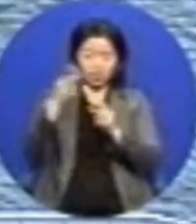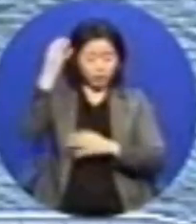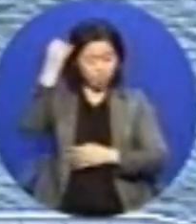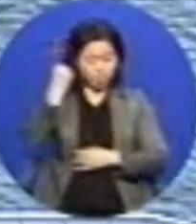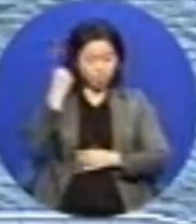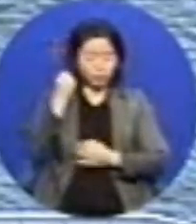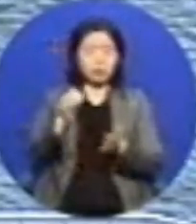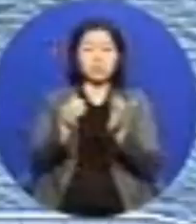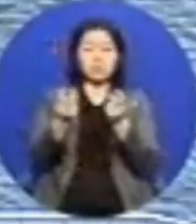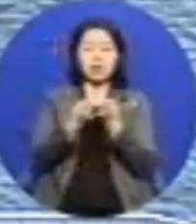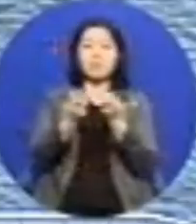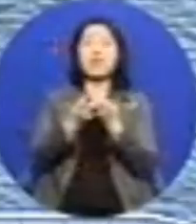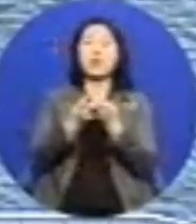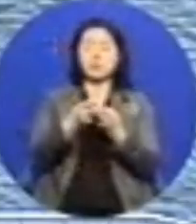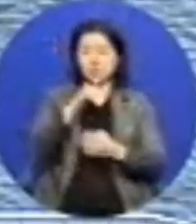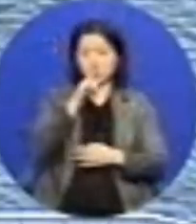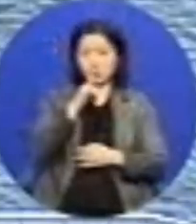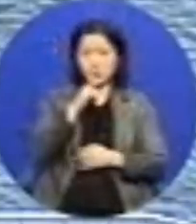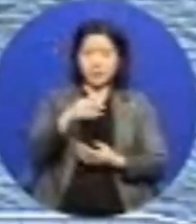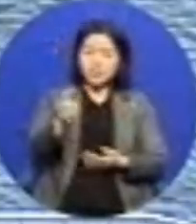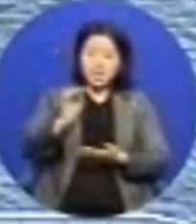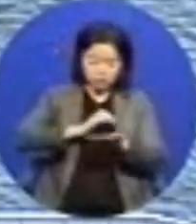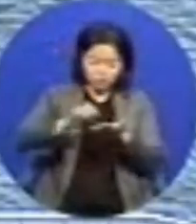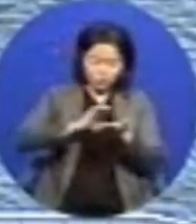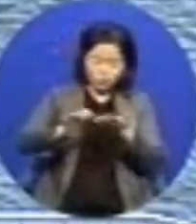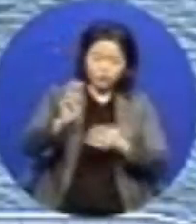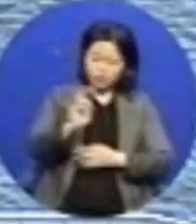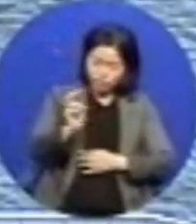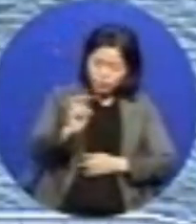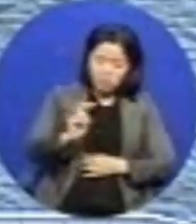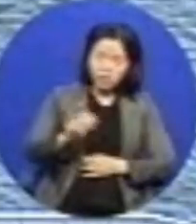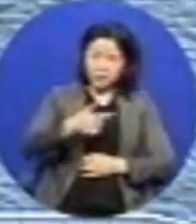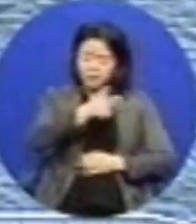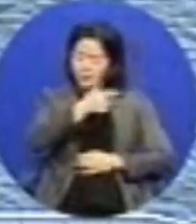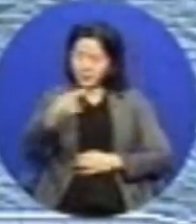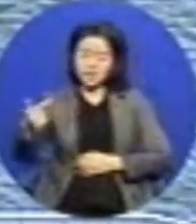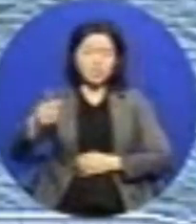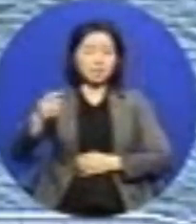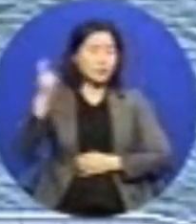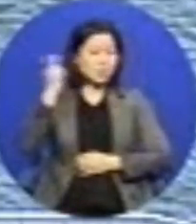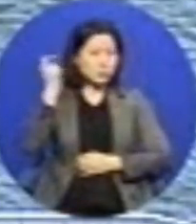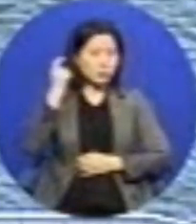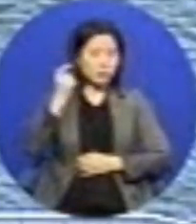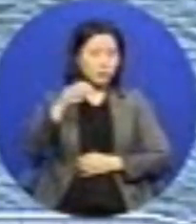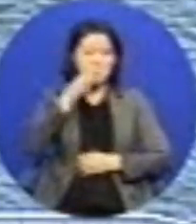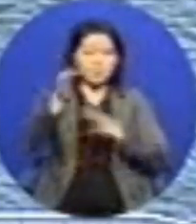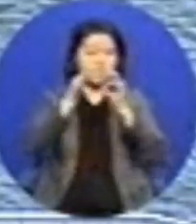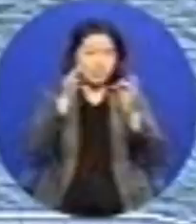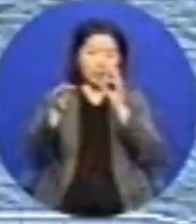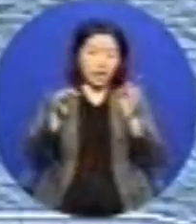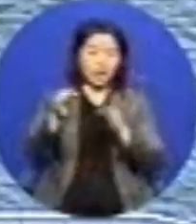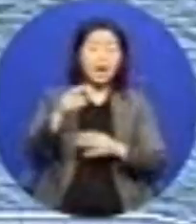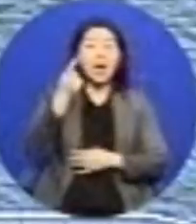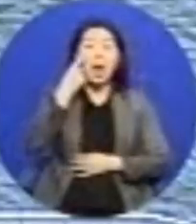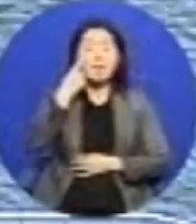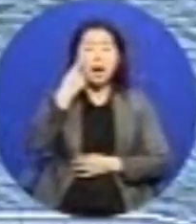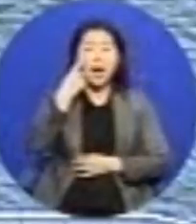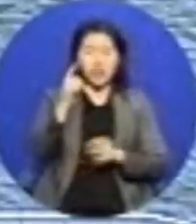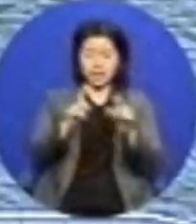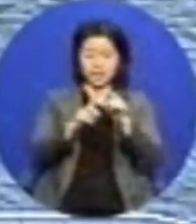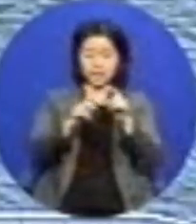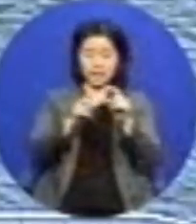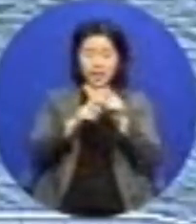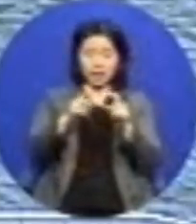줬어요 20분 맛 수모 번만 큰소리를 너희들이 한번 불러봐 순무 엄만 한번 그 단어를